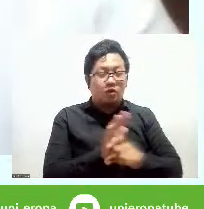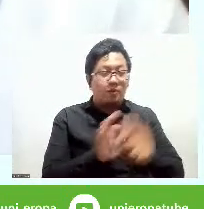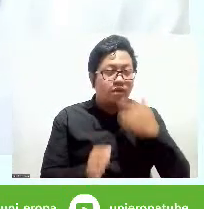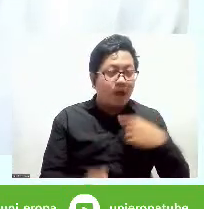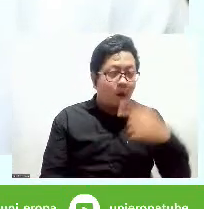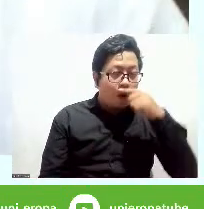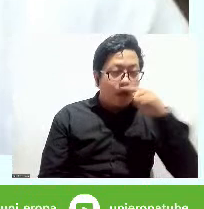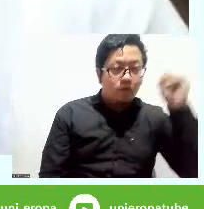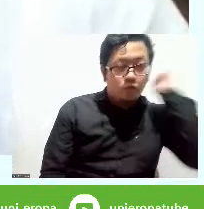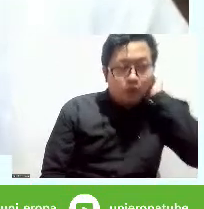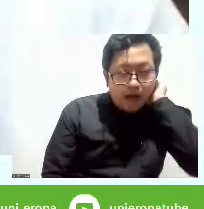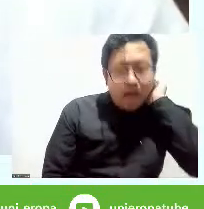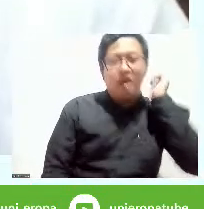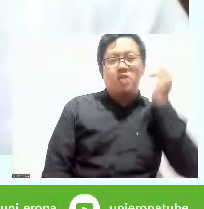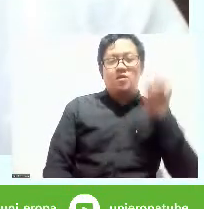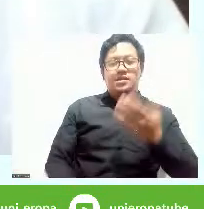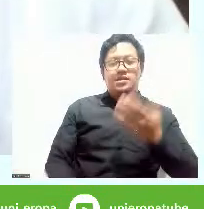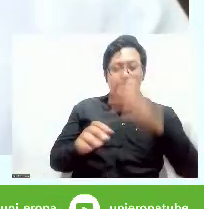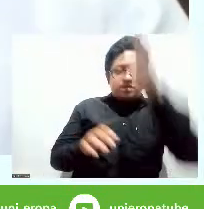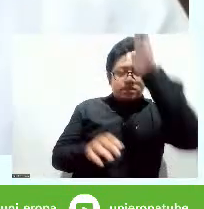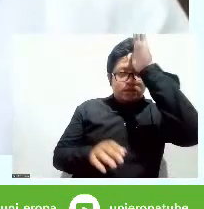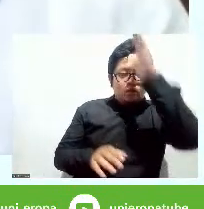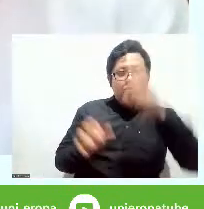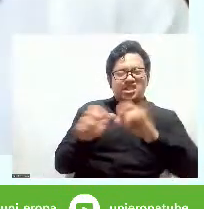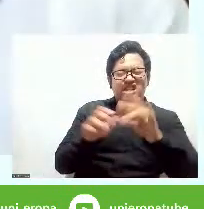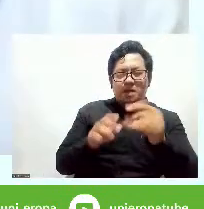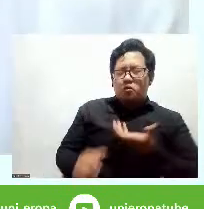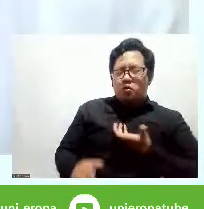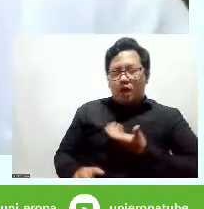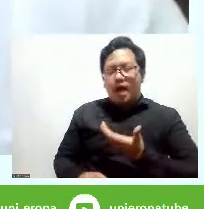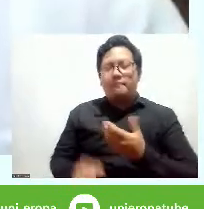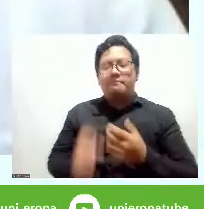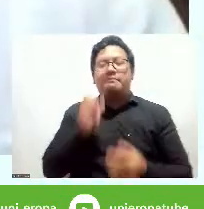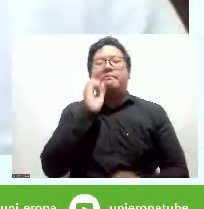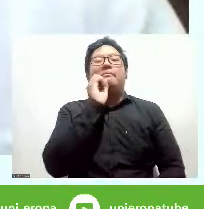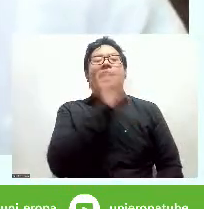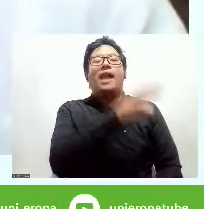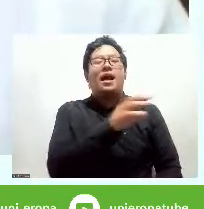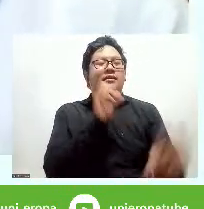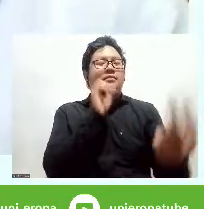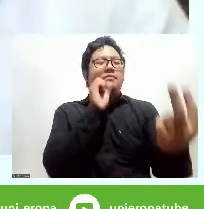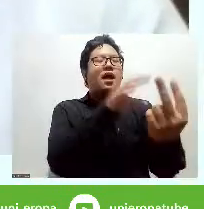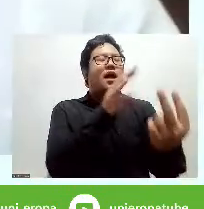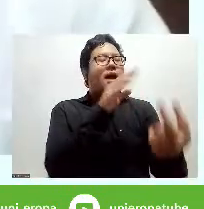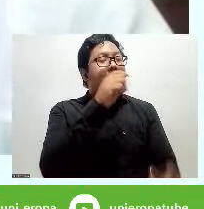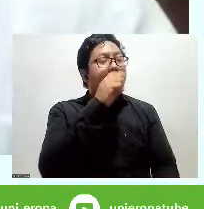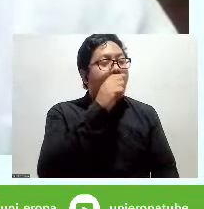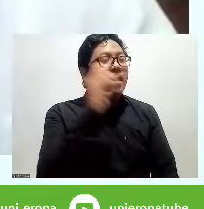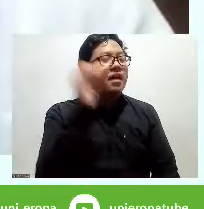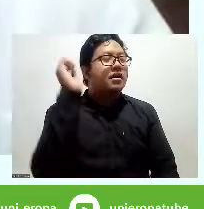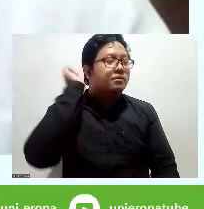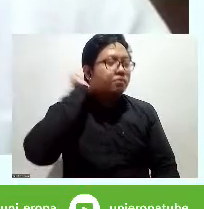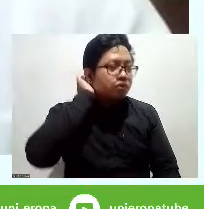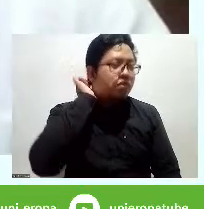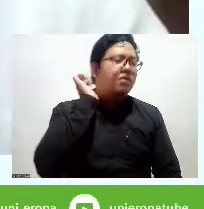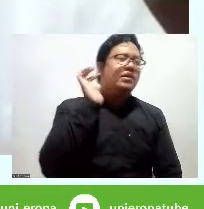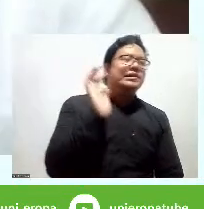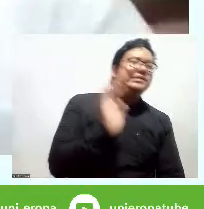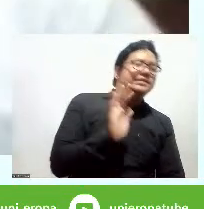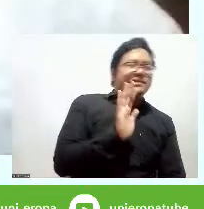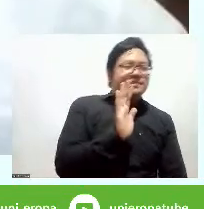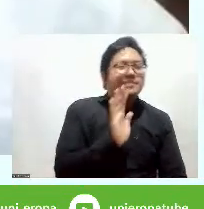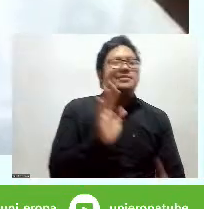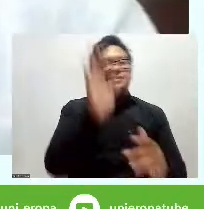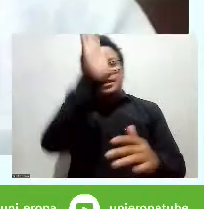diucapin aja jangan deh udah deh Betul bilang sama ibunya Bapak Ibu kenapa sih kita enggak jadi keluarga yang yang lebih